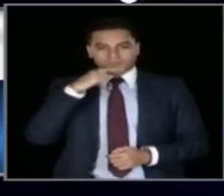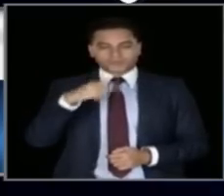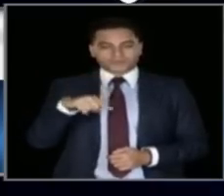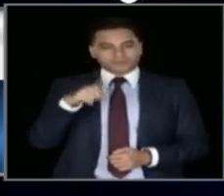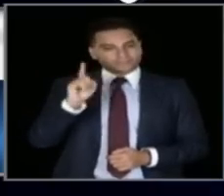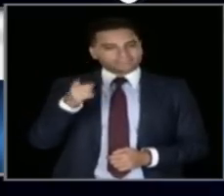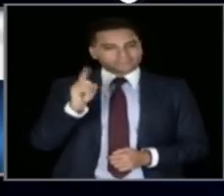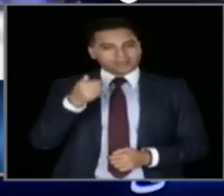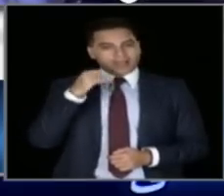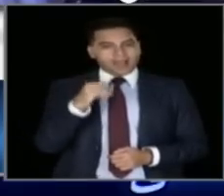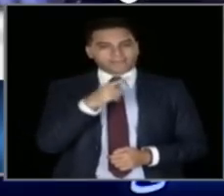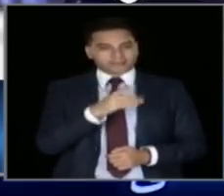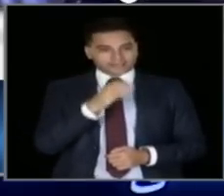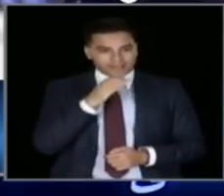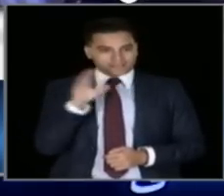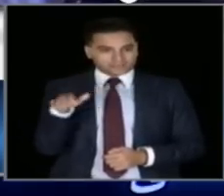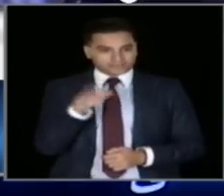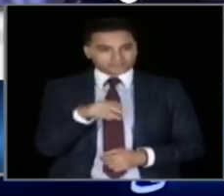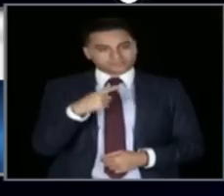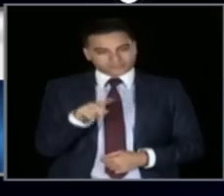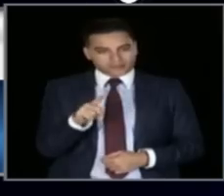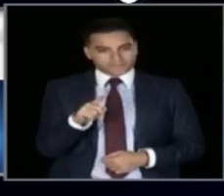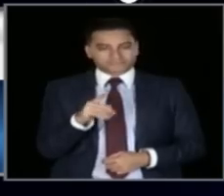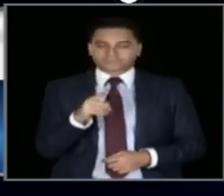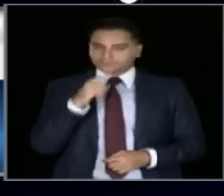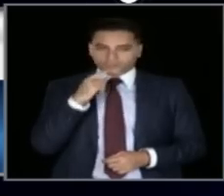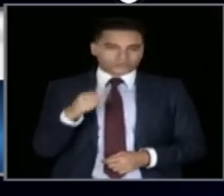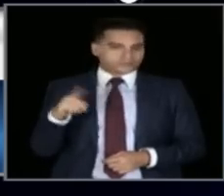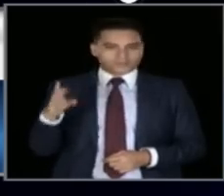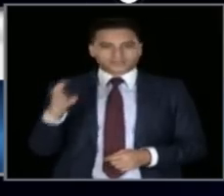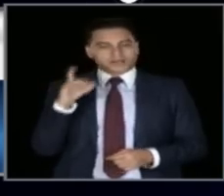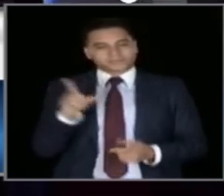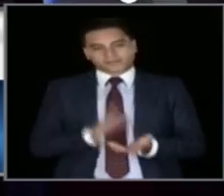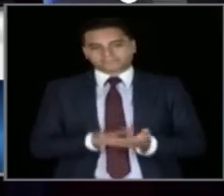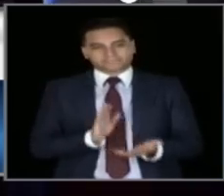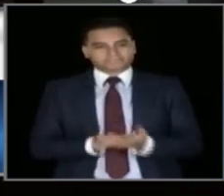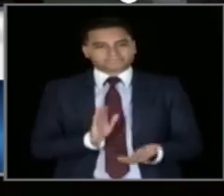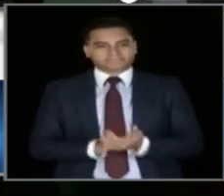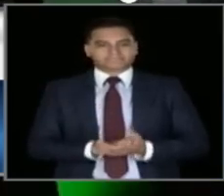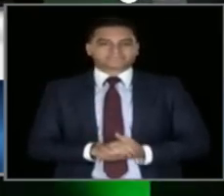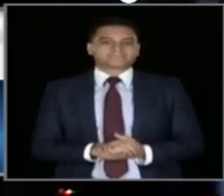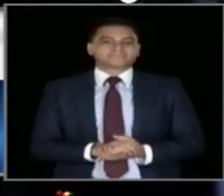أحمد أبو حسين، كانت دي إجابتك الأولى؟ روسيا. روسيا إجابة صحيحة.